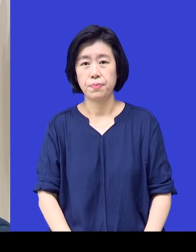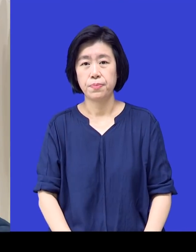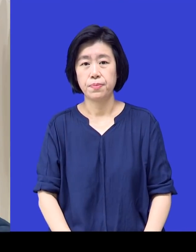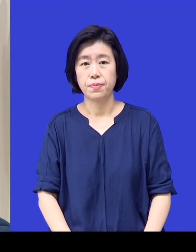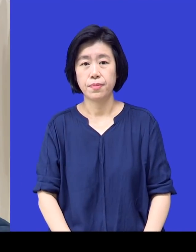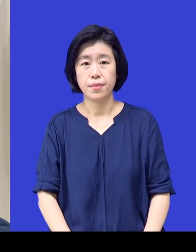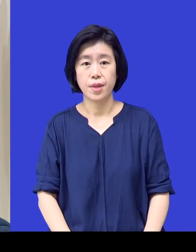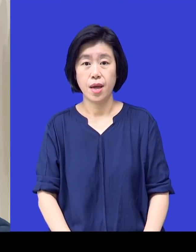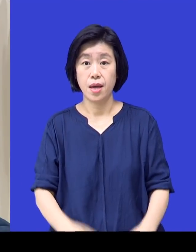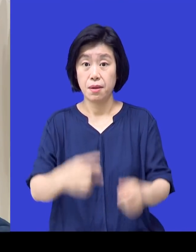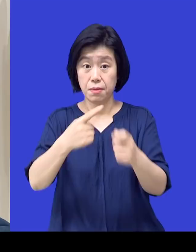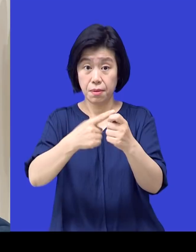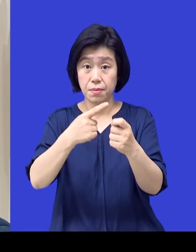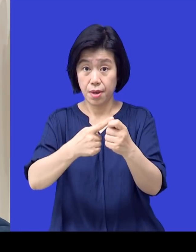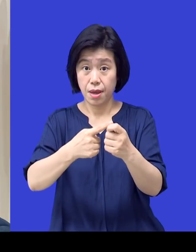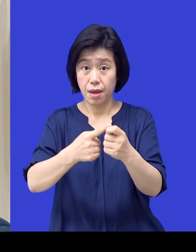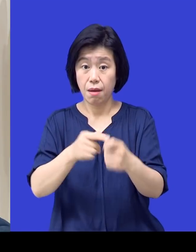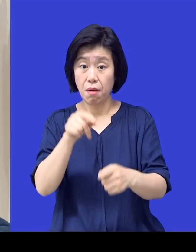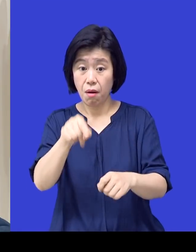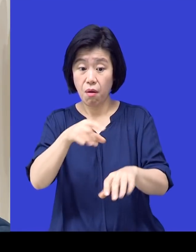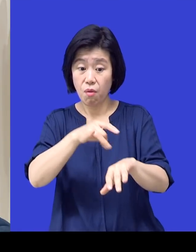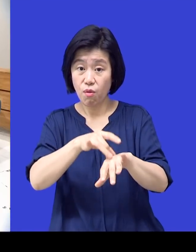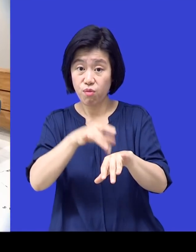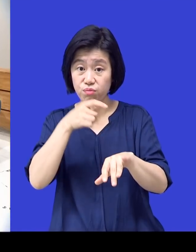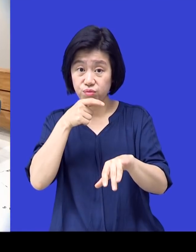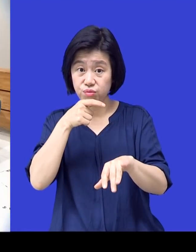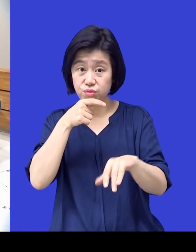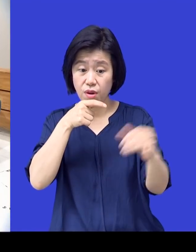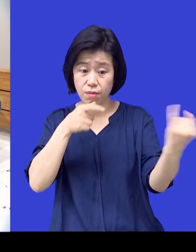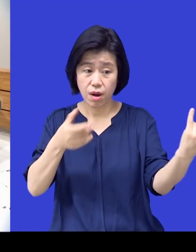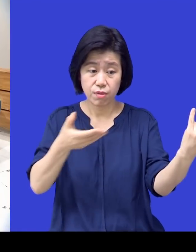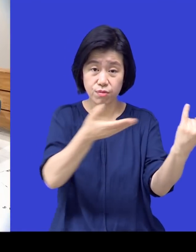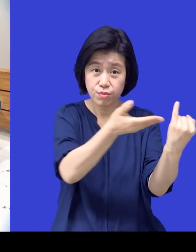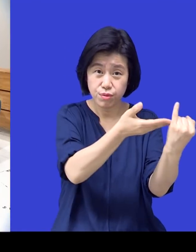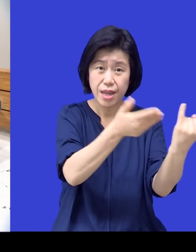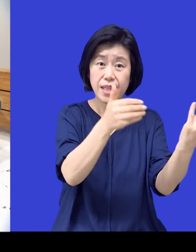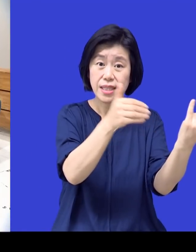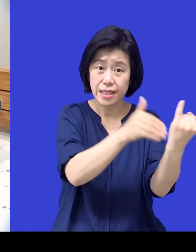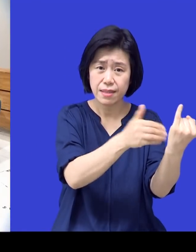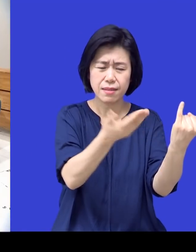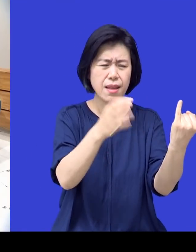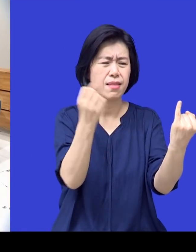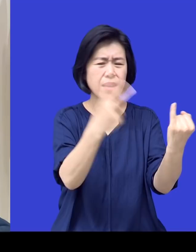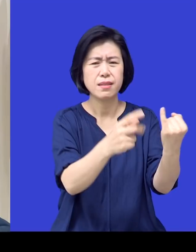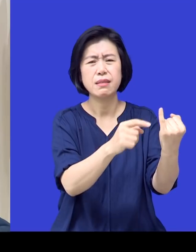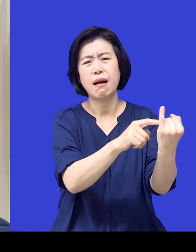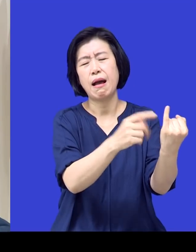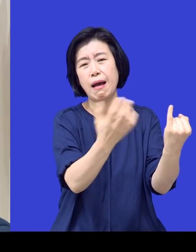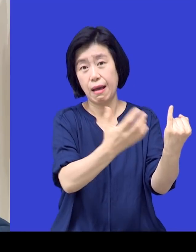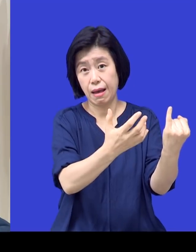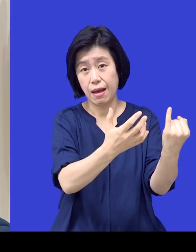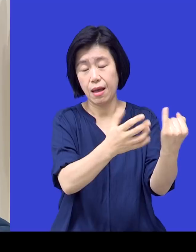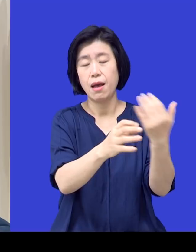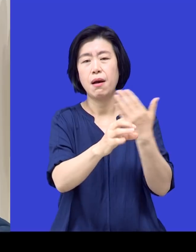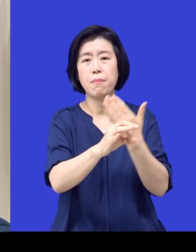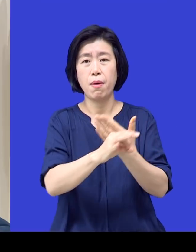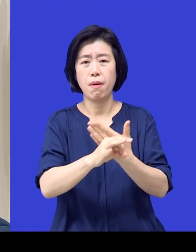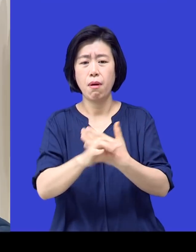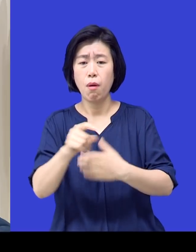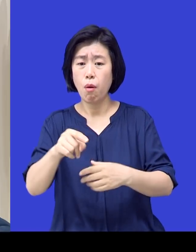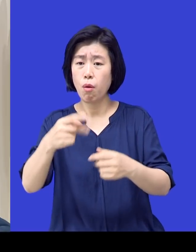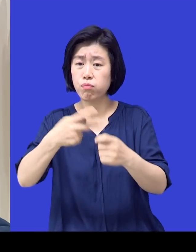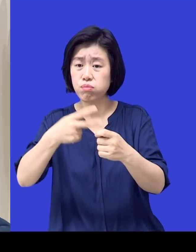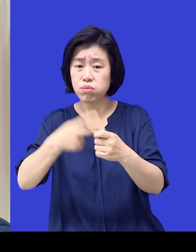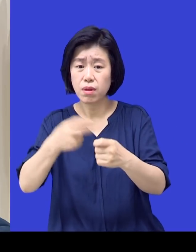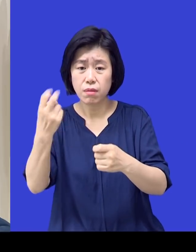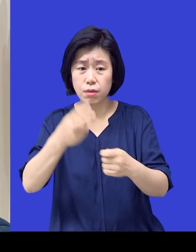다시 재발됐다면 너도 재발될 확률이 거의 다다. 그 얘기를 해줬어요. 예. 근데 저한테는 그게 복음이었어요.